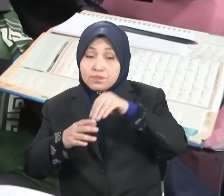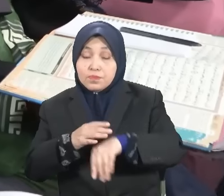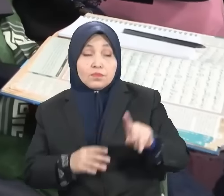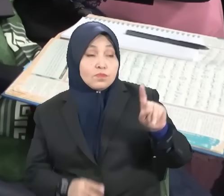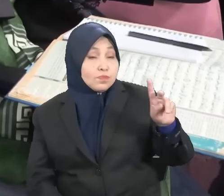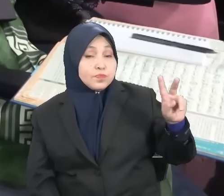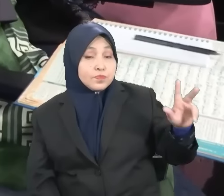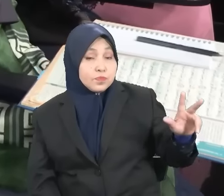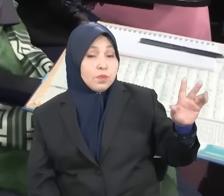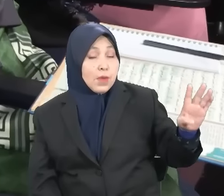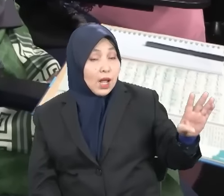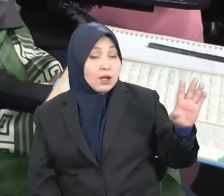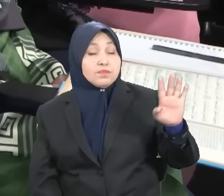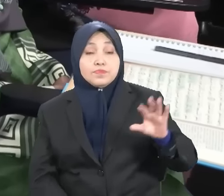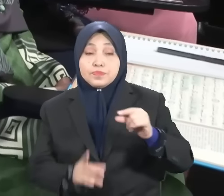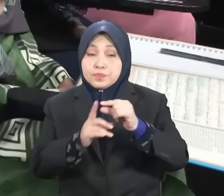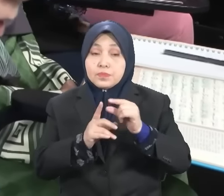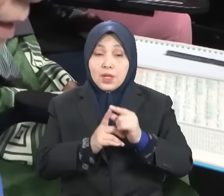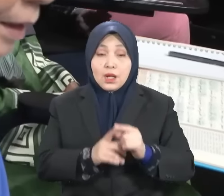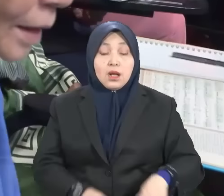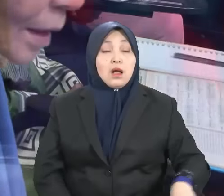empat kalimat